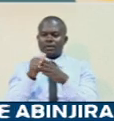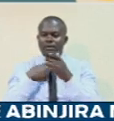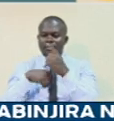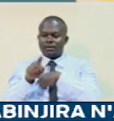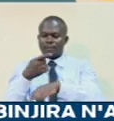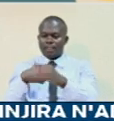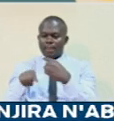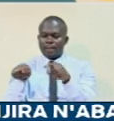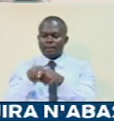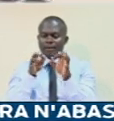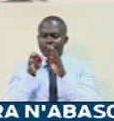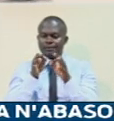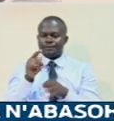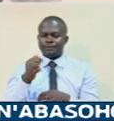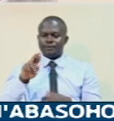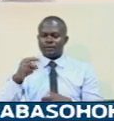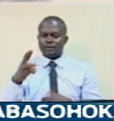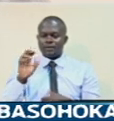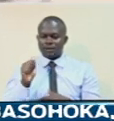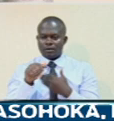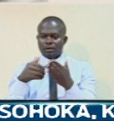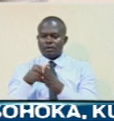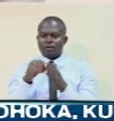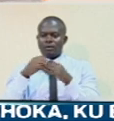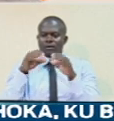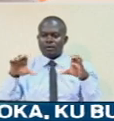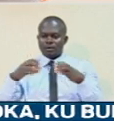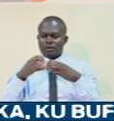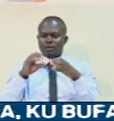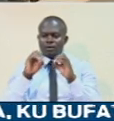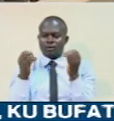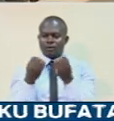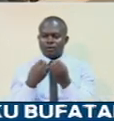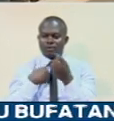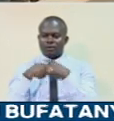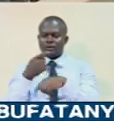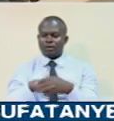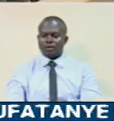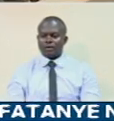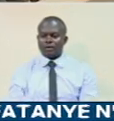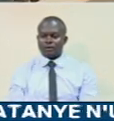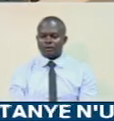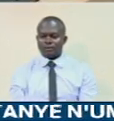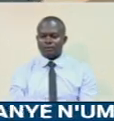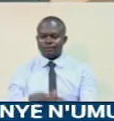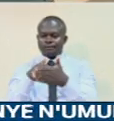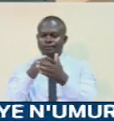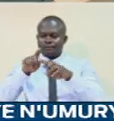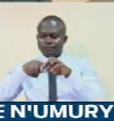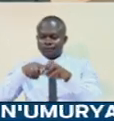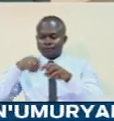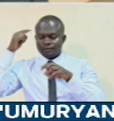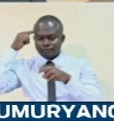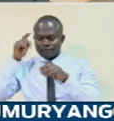ubumuga nk'uko bisobanurwa na Karangwa François Xavier, umuyobozi w'ihuriro ry'imiryango y'abafite ubumuga. Imbogamizi ijyanye n'icyo nakwita imyumvire